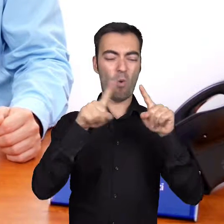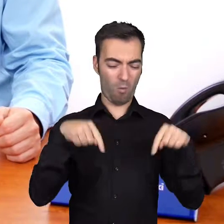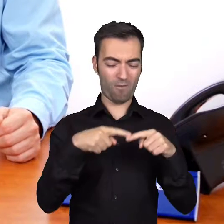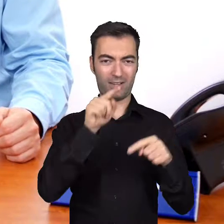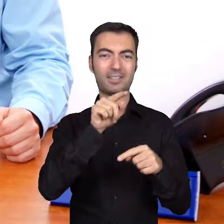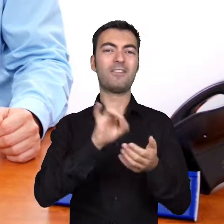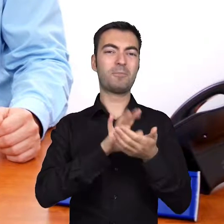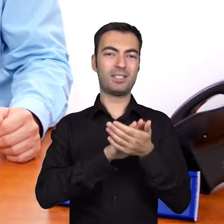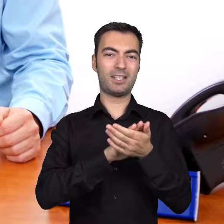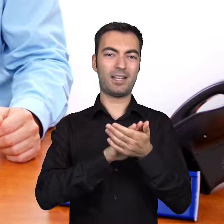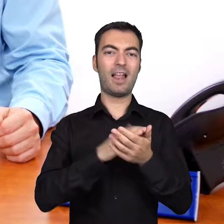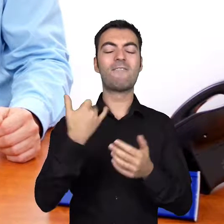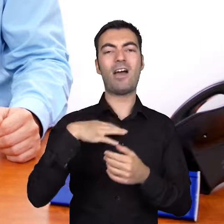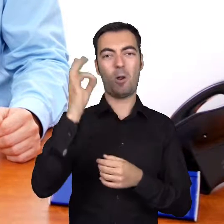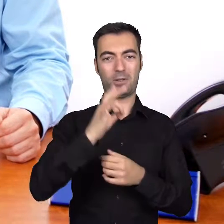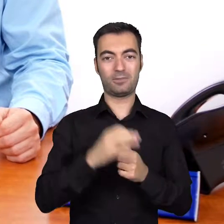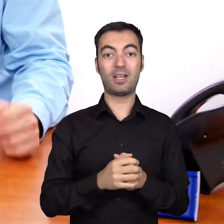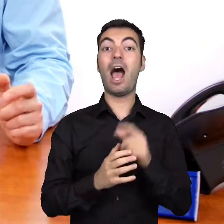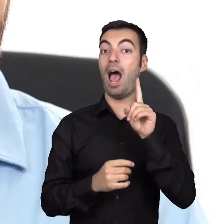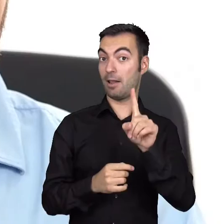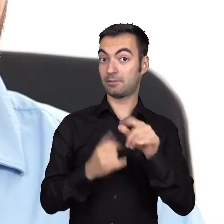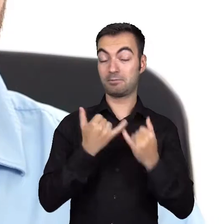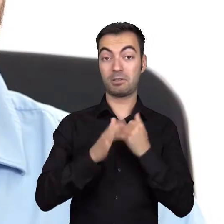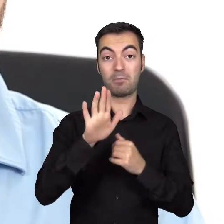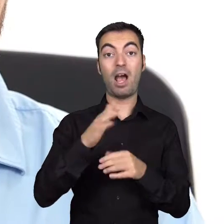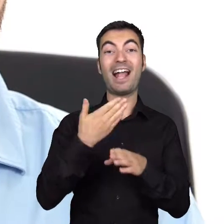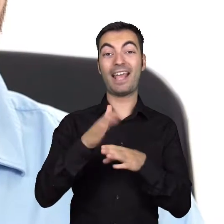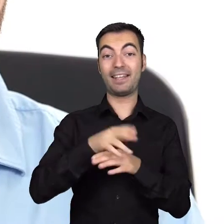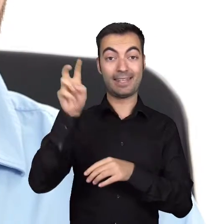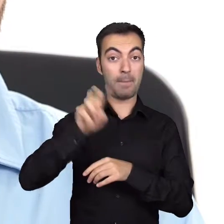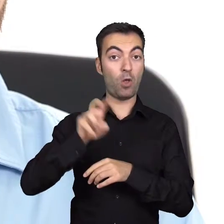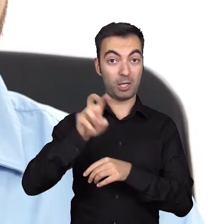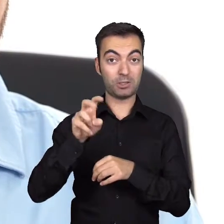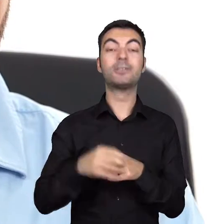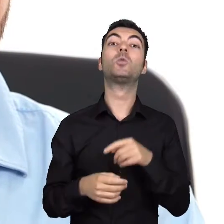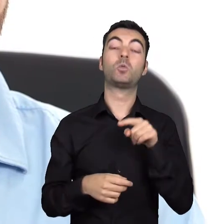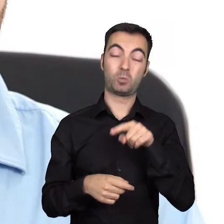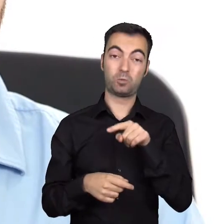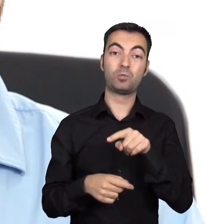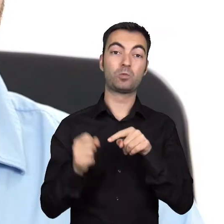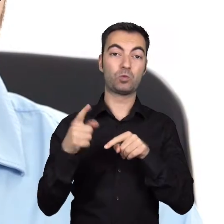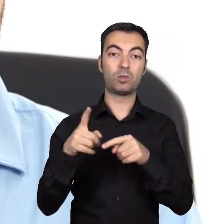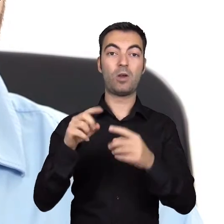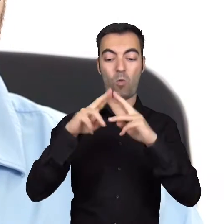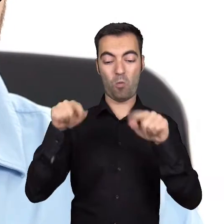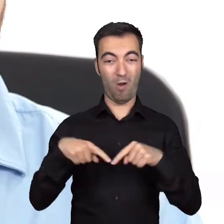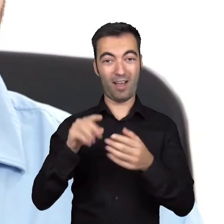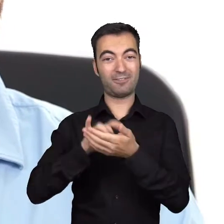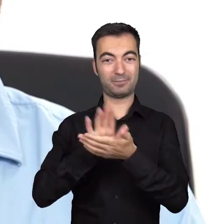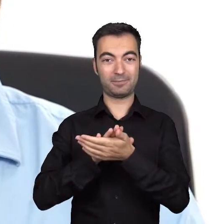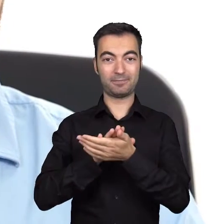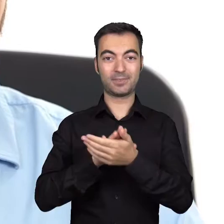mają w umowie zapisaną po prostu wysokość oprocentowania. Inaczej jest z kredytami hipotecznymi. Tutaj w umowie